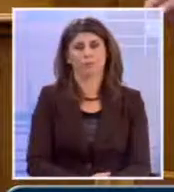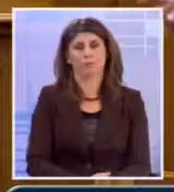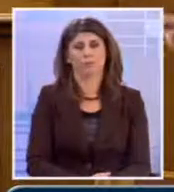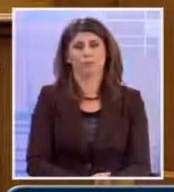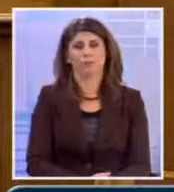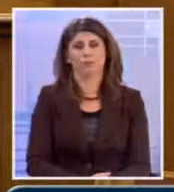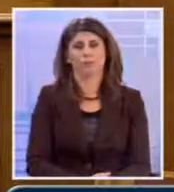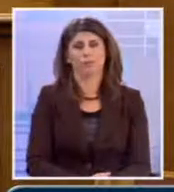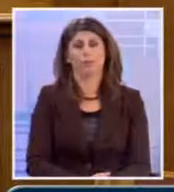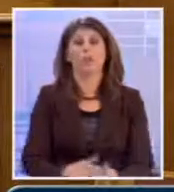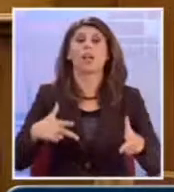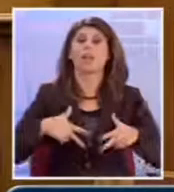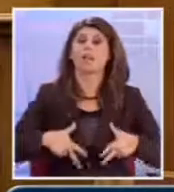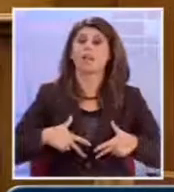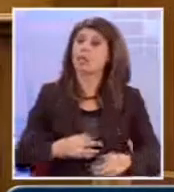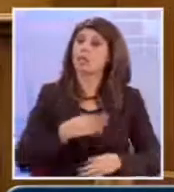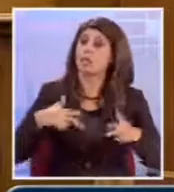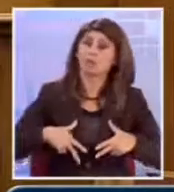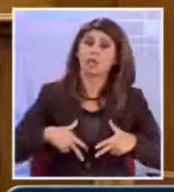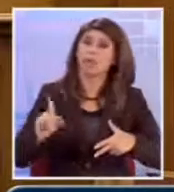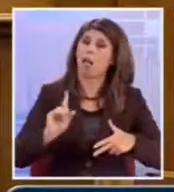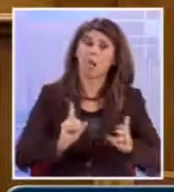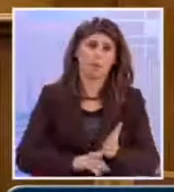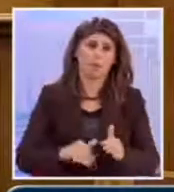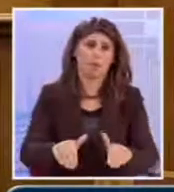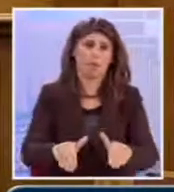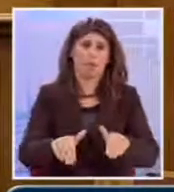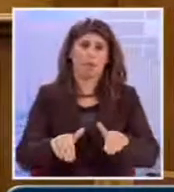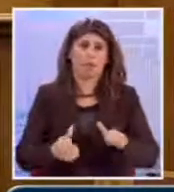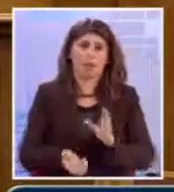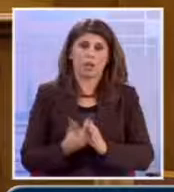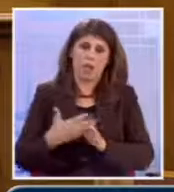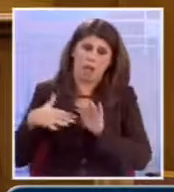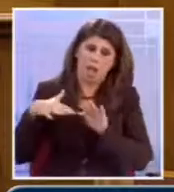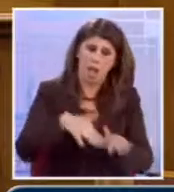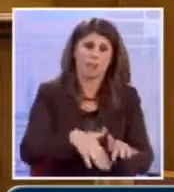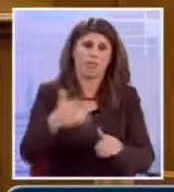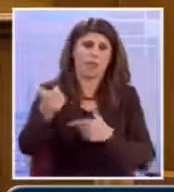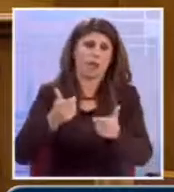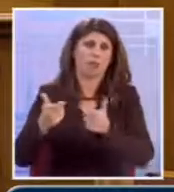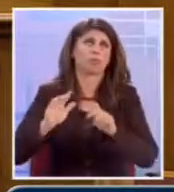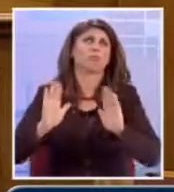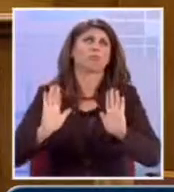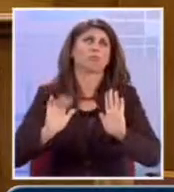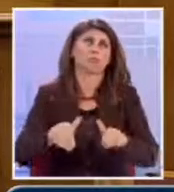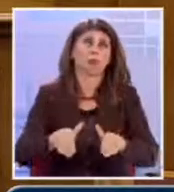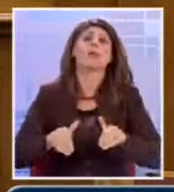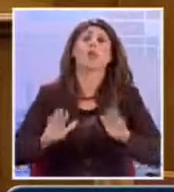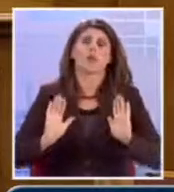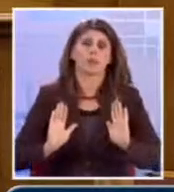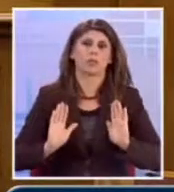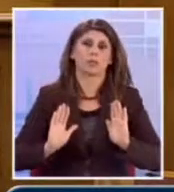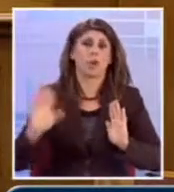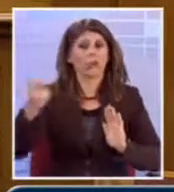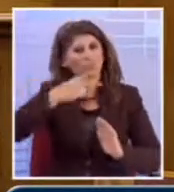Κυβέρνηση, κύριε Υπουργέ, δεν πρέπει να υποχωρήσει στη νέα επιθετική στάση των δανειστών. Απέναντι στις